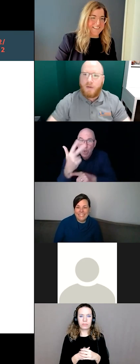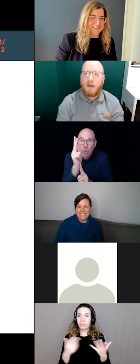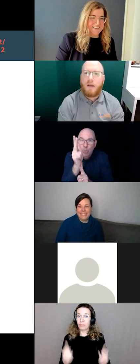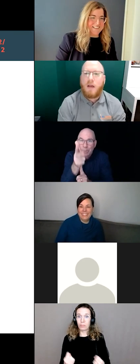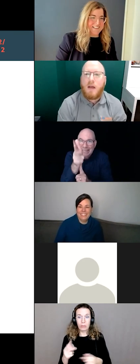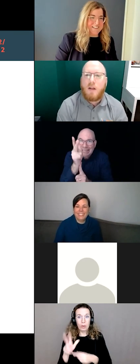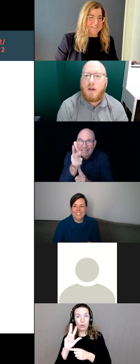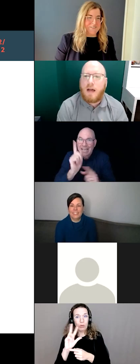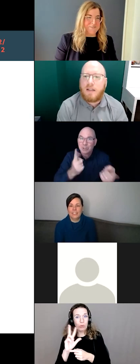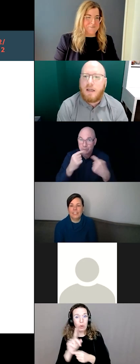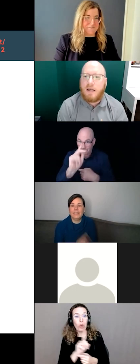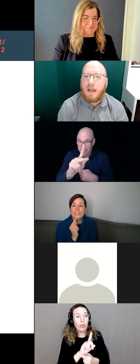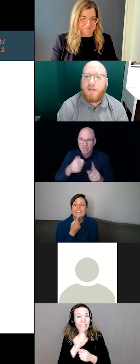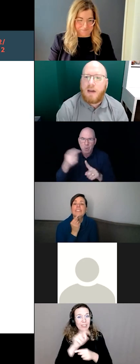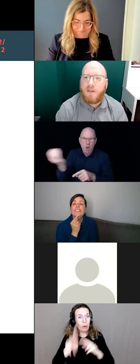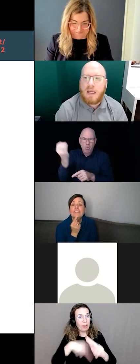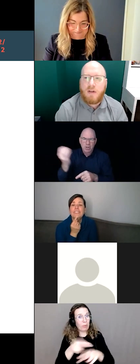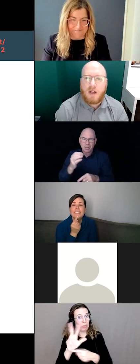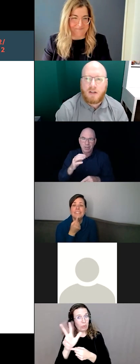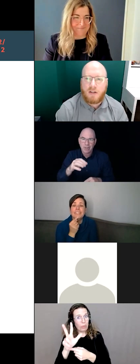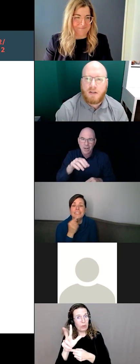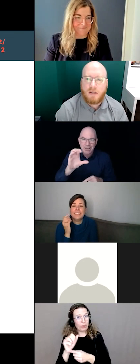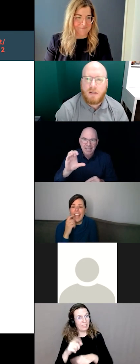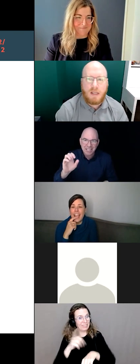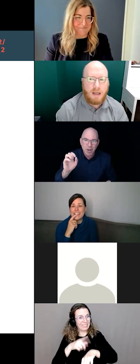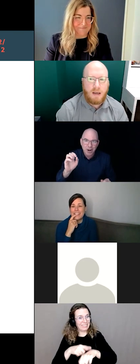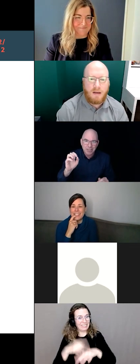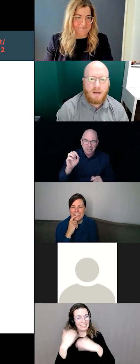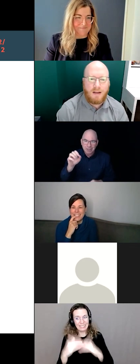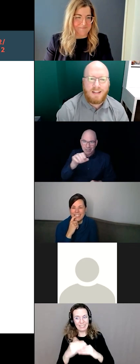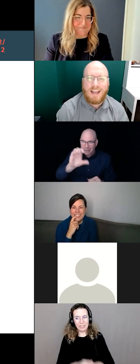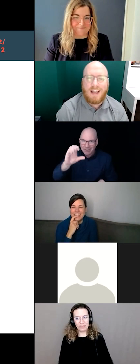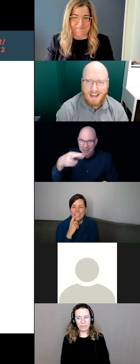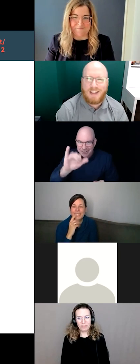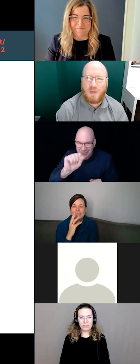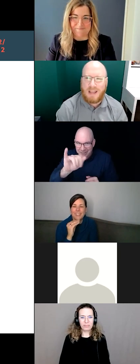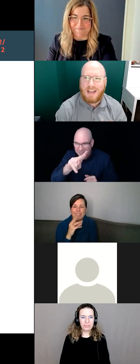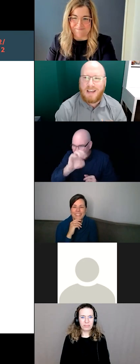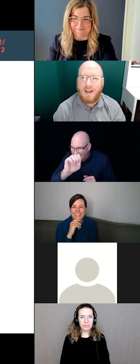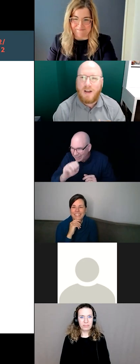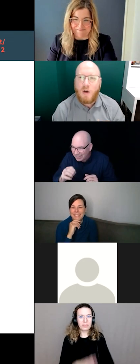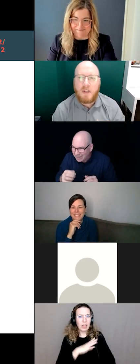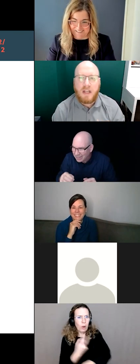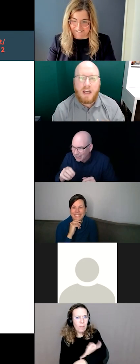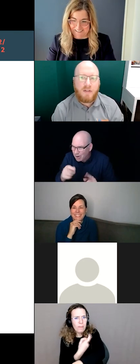question. Il demande si j'ai un médecin qui parle anglais